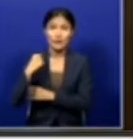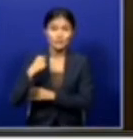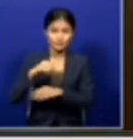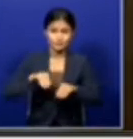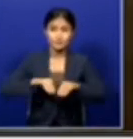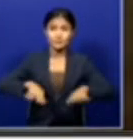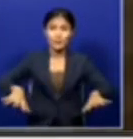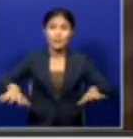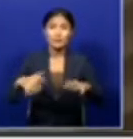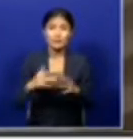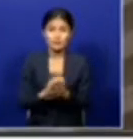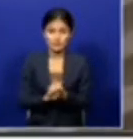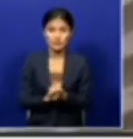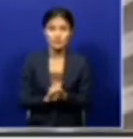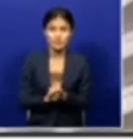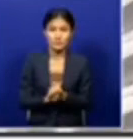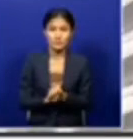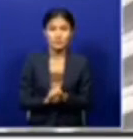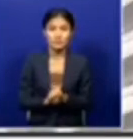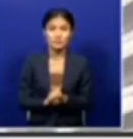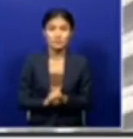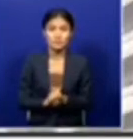าเป็นประธาน